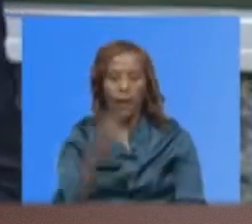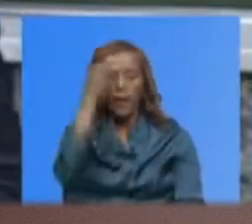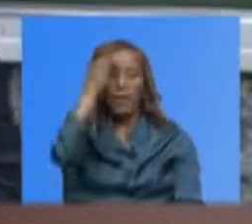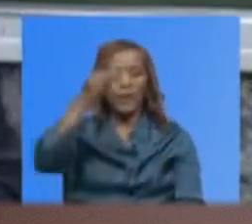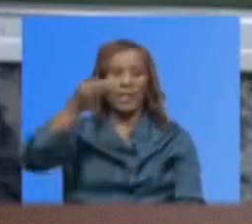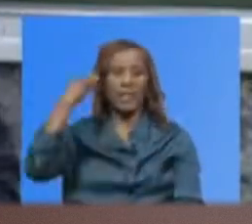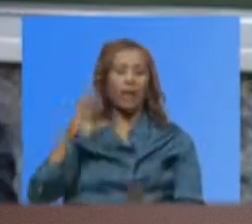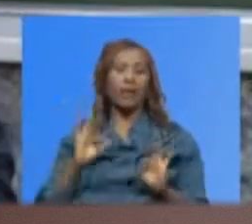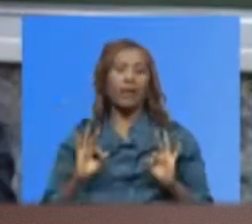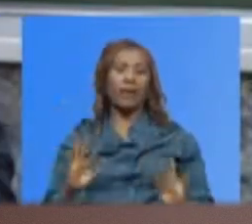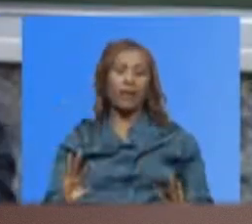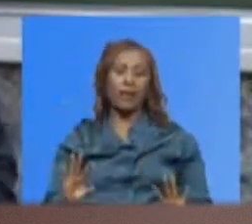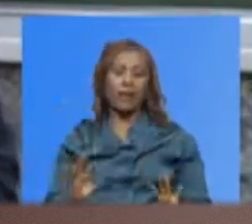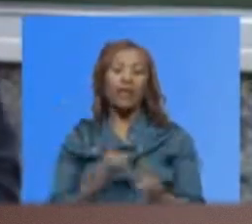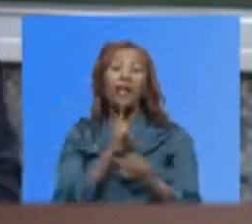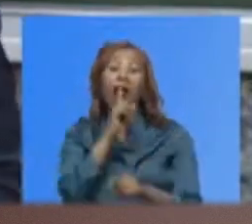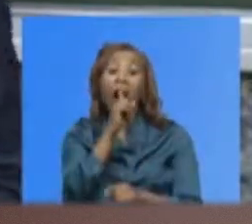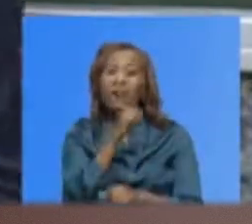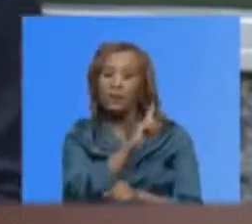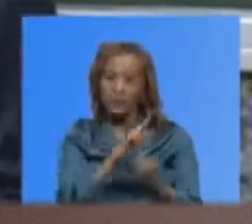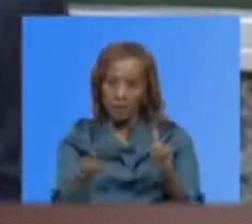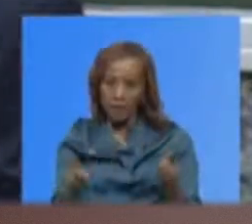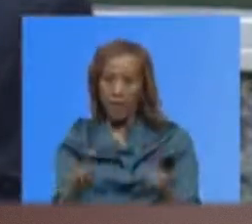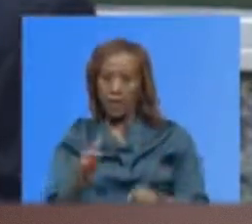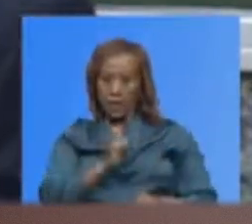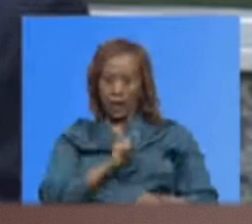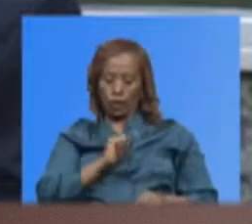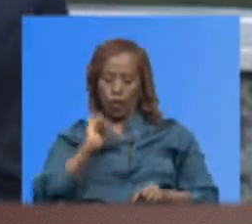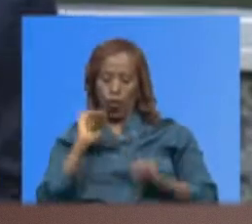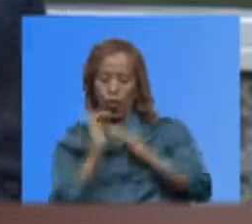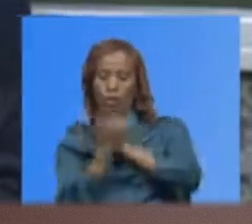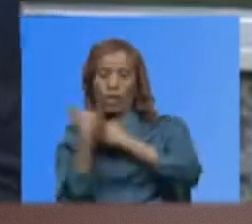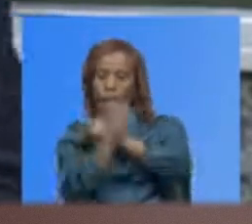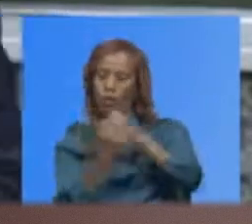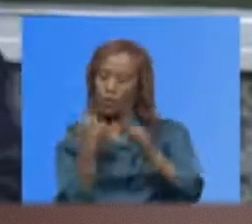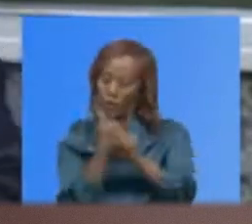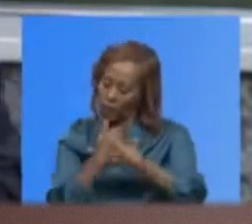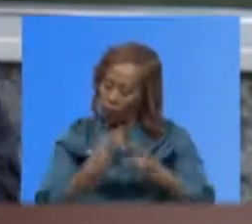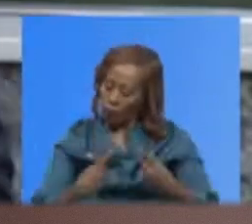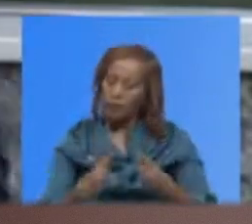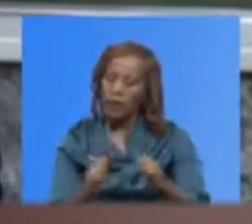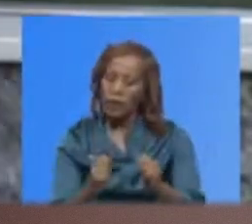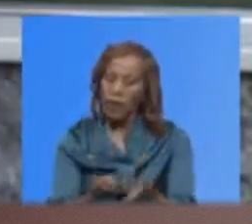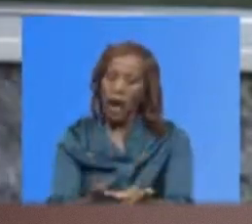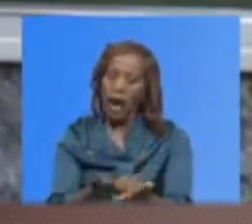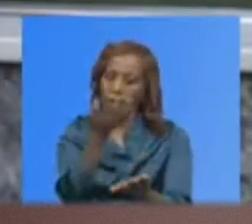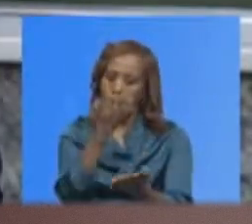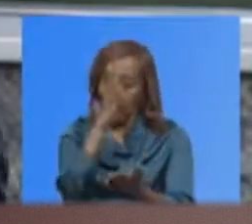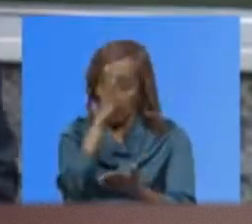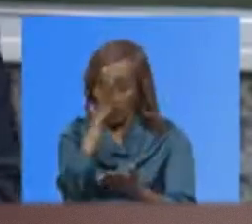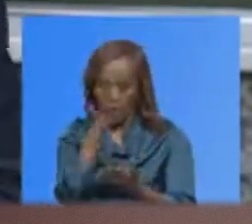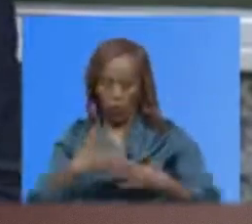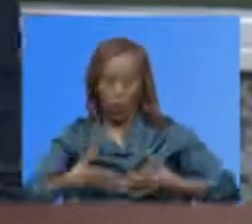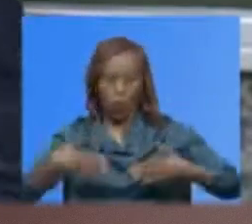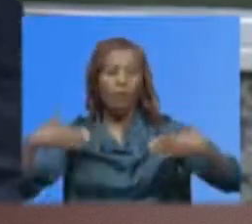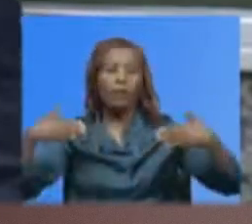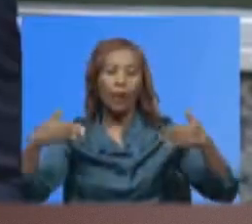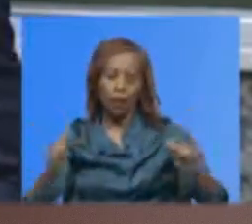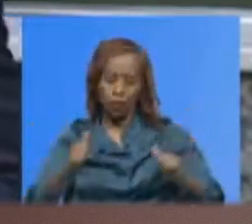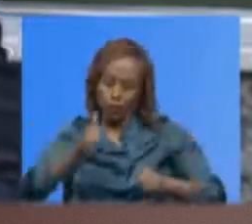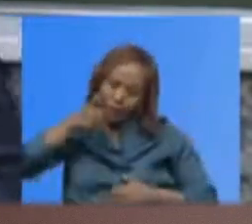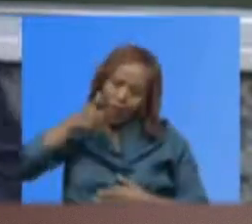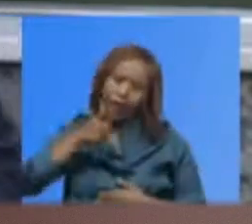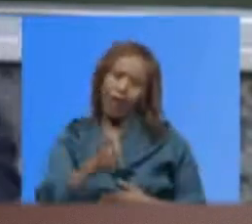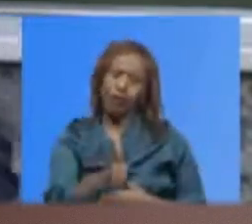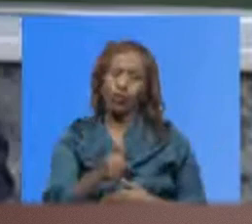مرسات يلي لبن حق اغن لراسو مونه لهاجرو بسراونا بترتو حابت يميفطرو وطاتو